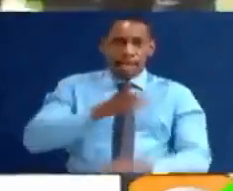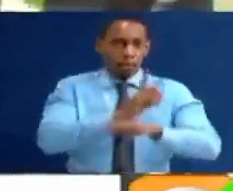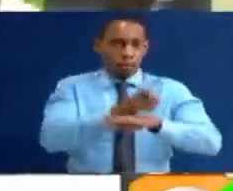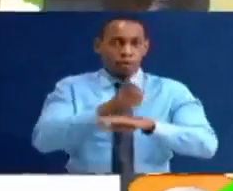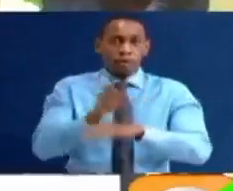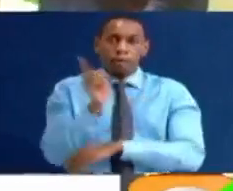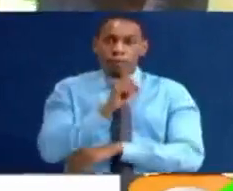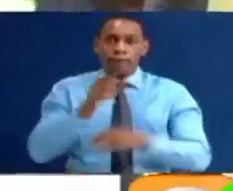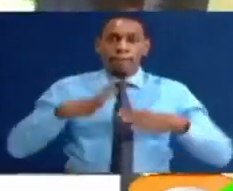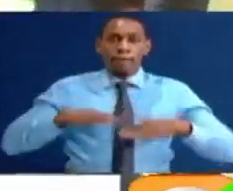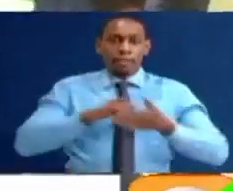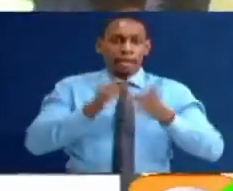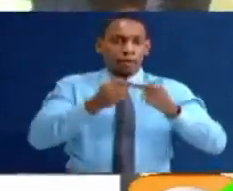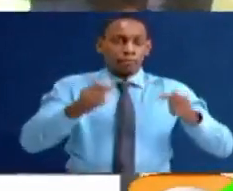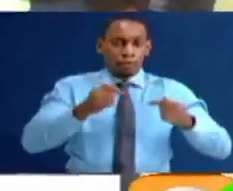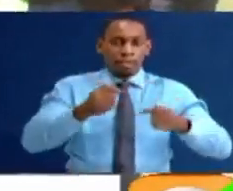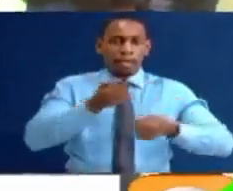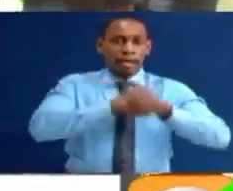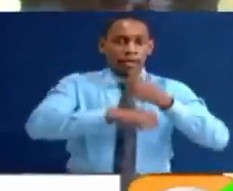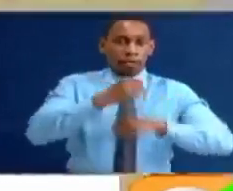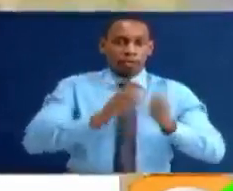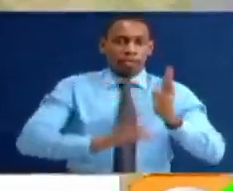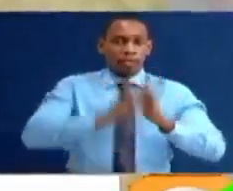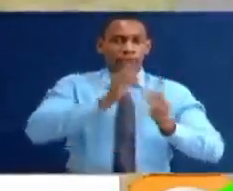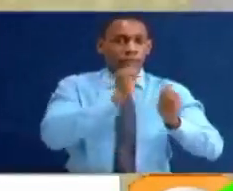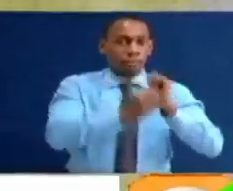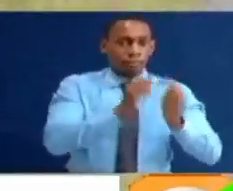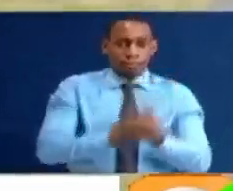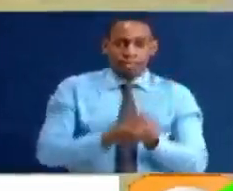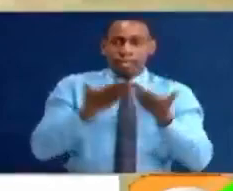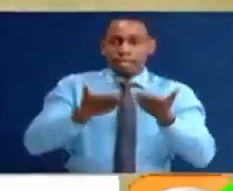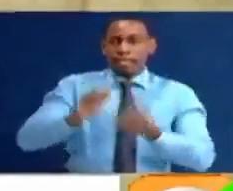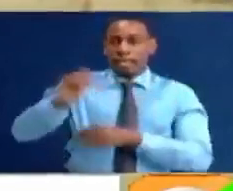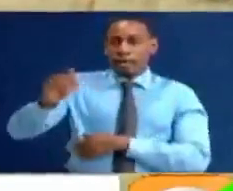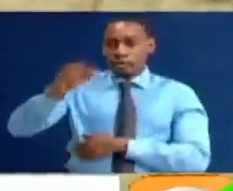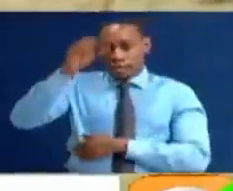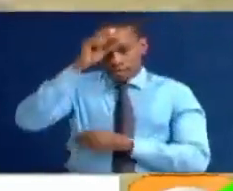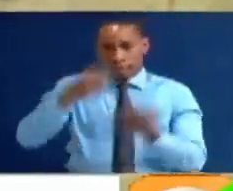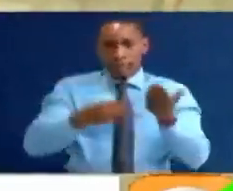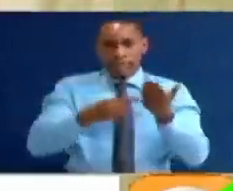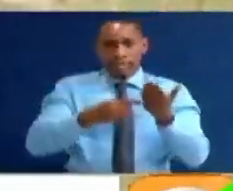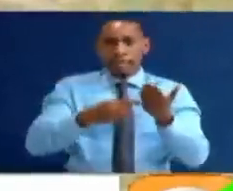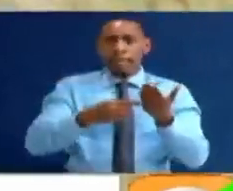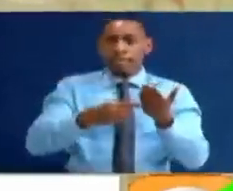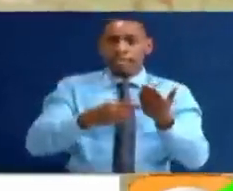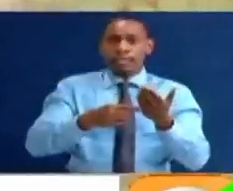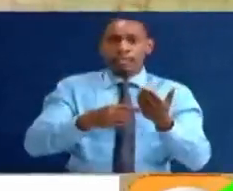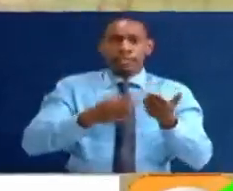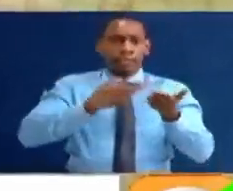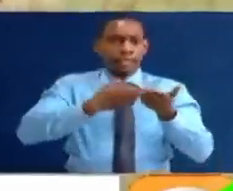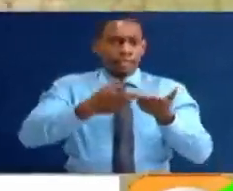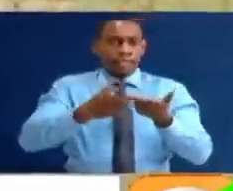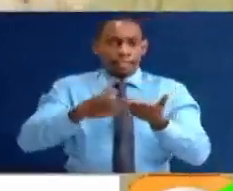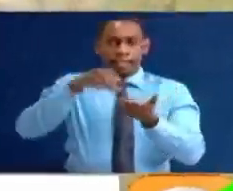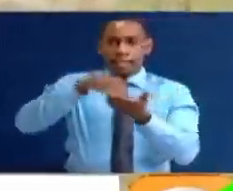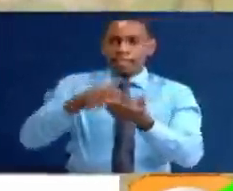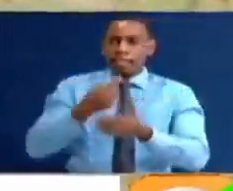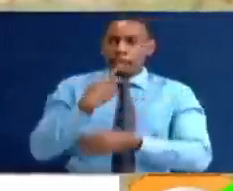akiwaonya vikali wanaopinga hatua ya kuendeleza michezo kaunti hiyo. Kwa sasa serikali ya kaunti ya Taita Taveta imeweza kusajili jumla ya